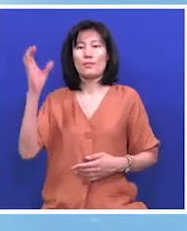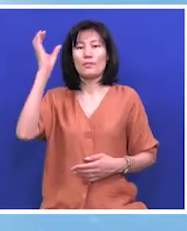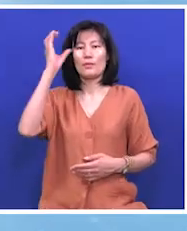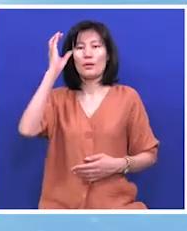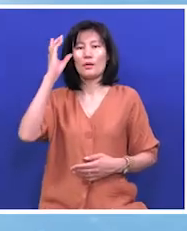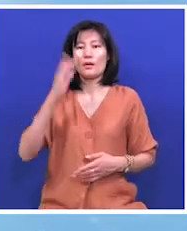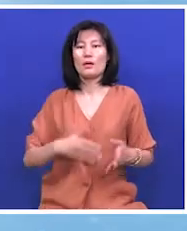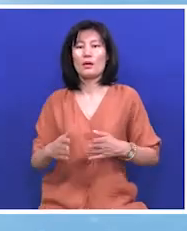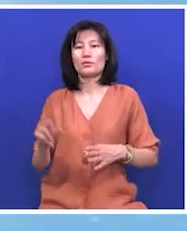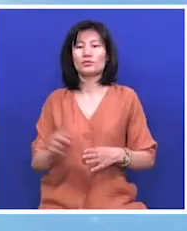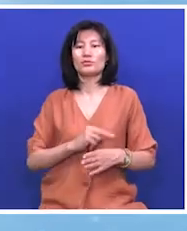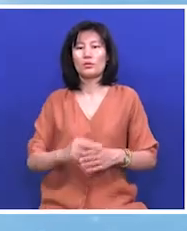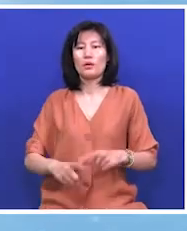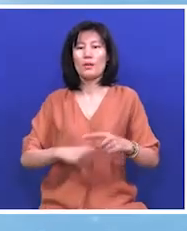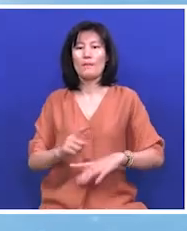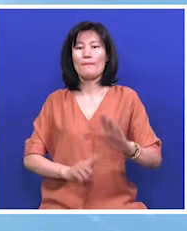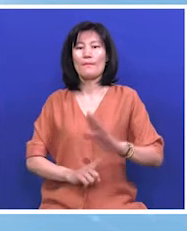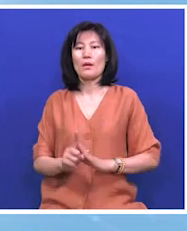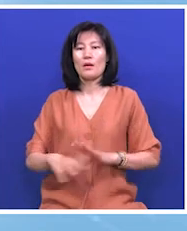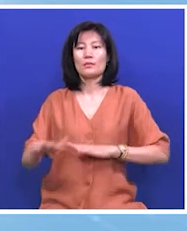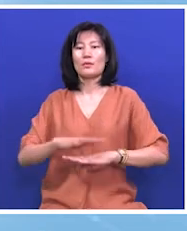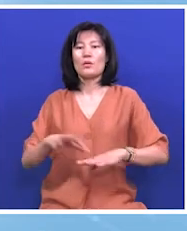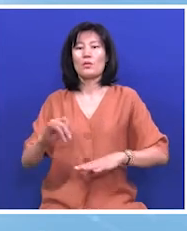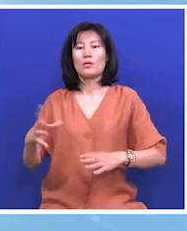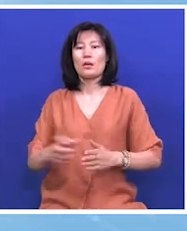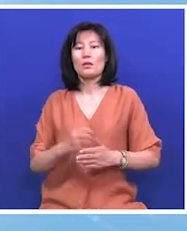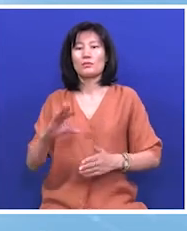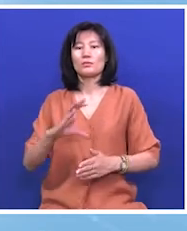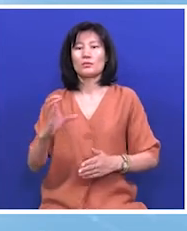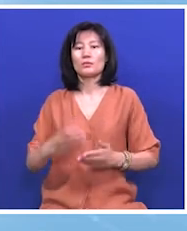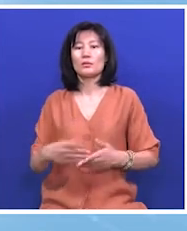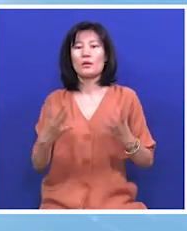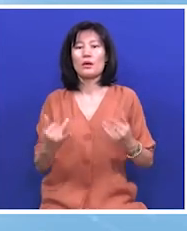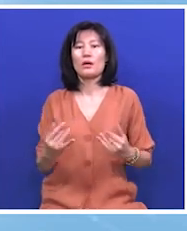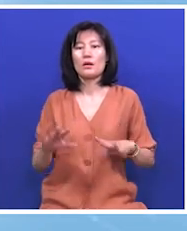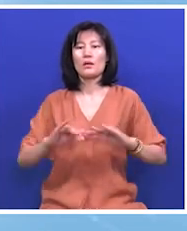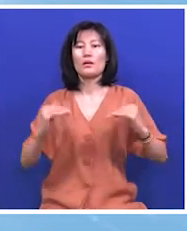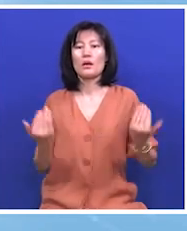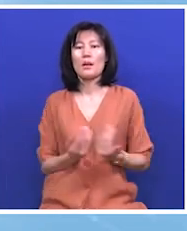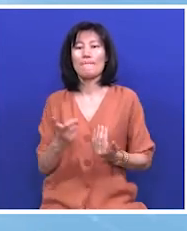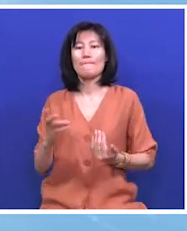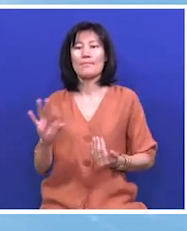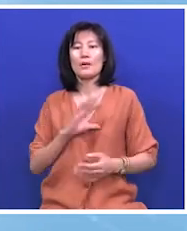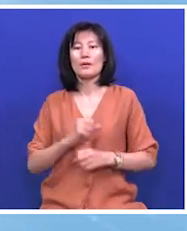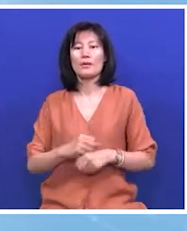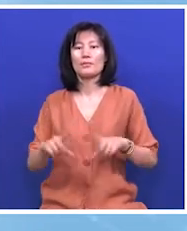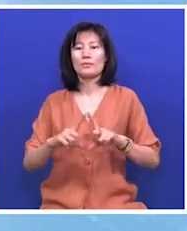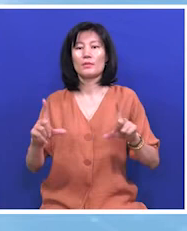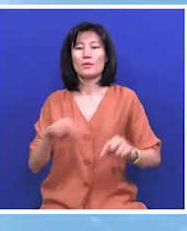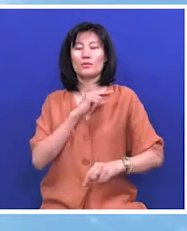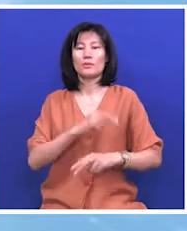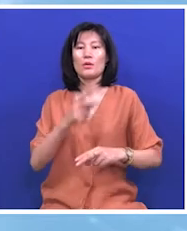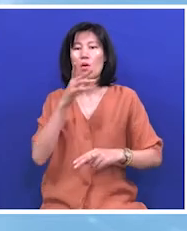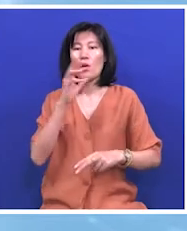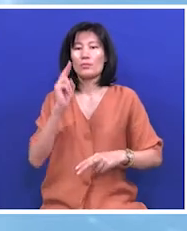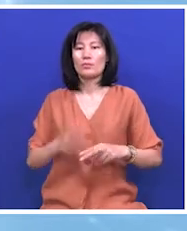Түркістандағы білім ошақтарында ағымдағы жөндеу жұмыстары басталып кетті. Елімізде орын алған төтенше жағдай мен қазіргі карантин режиміне байланысты